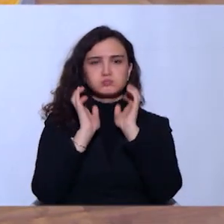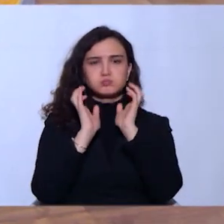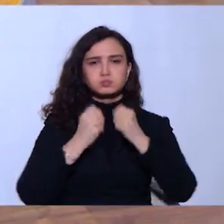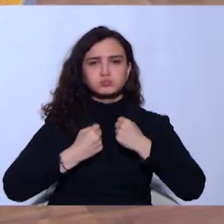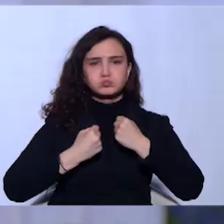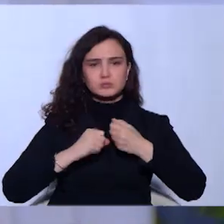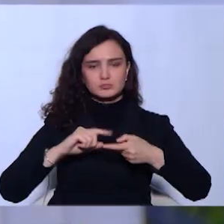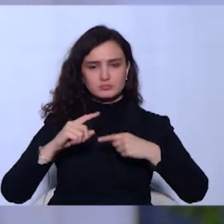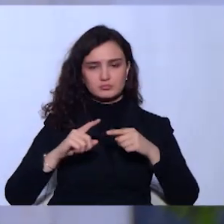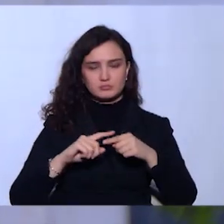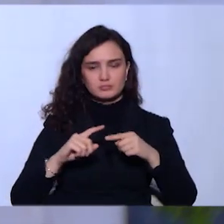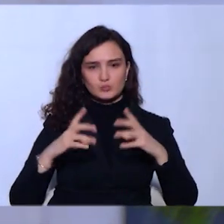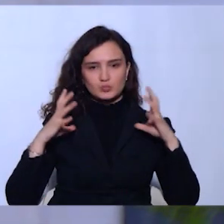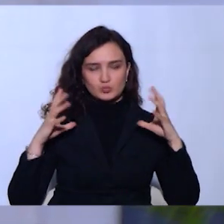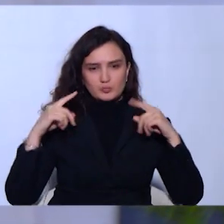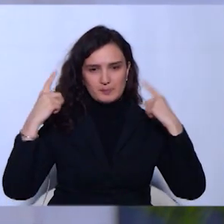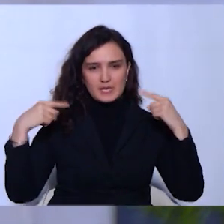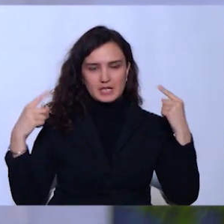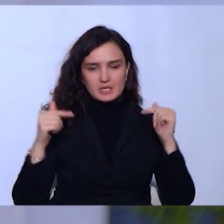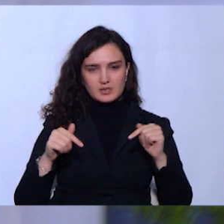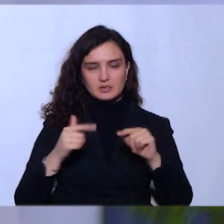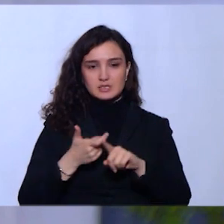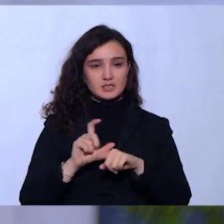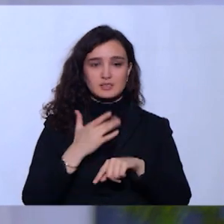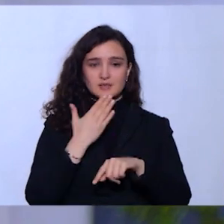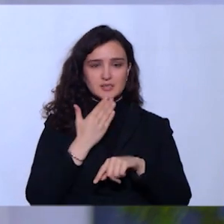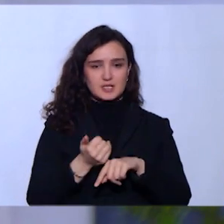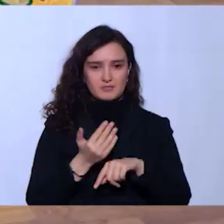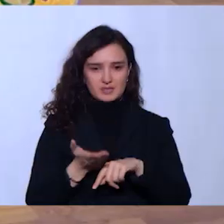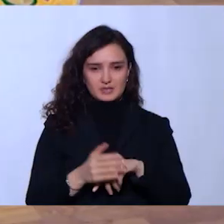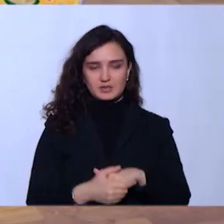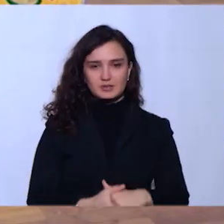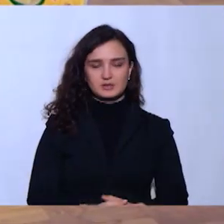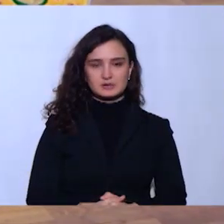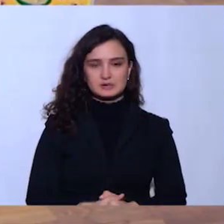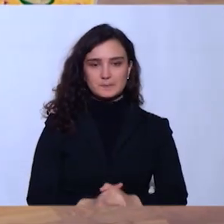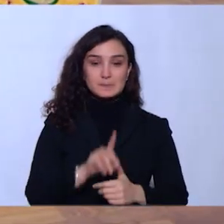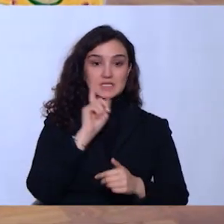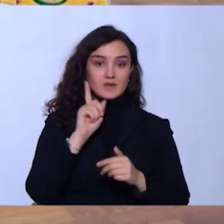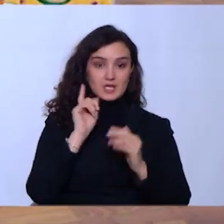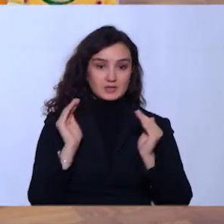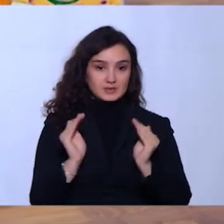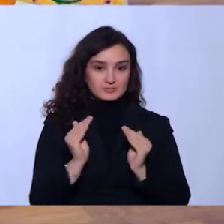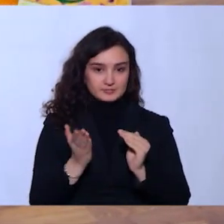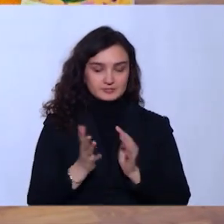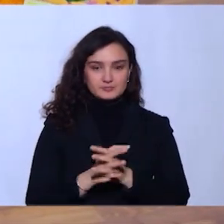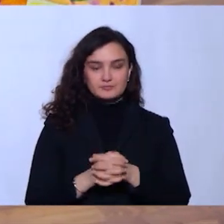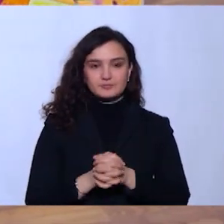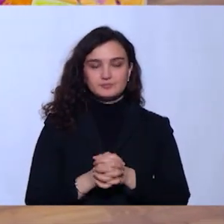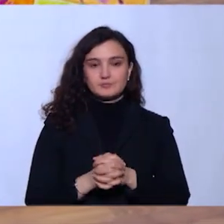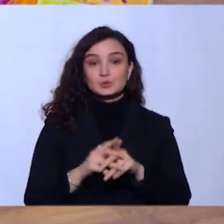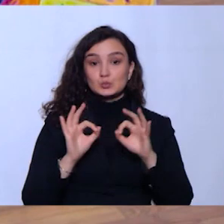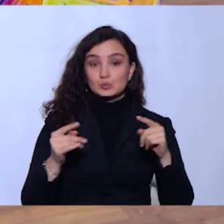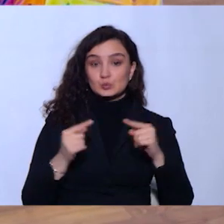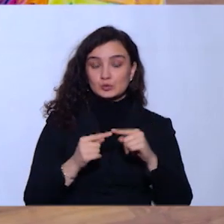არ აქვს ფეხები პირდაპირ ზის რაღაცას, მაგრამ ნუ ძალიან საყვარელია და თამწვანეა. აი ეს არის ზუსტად